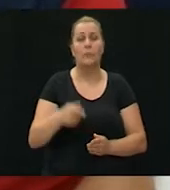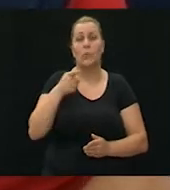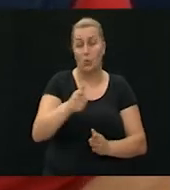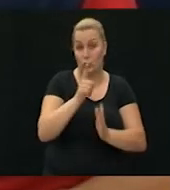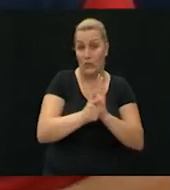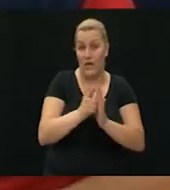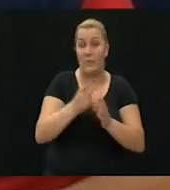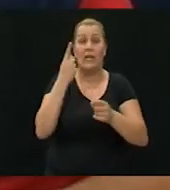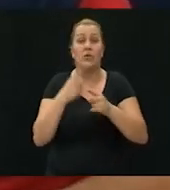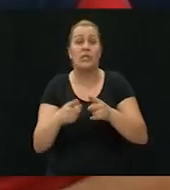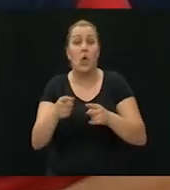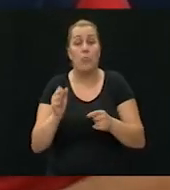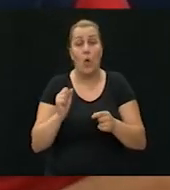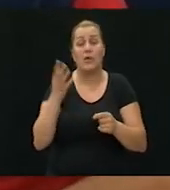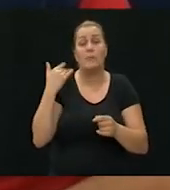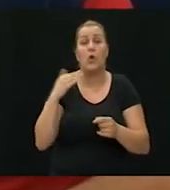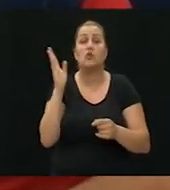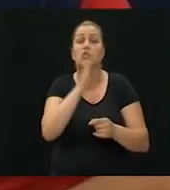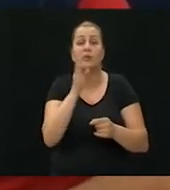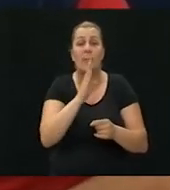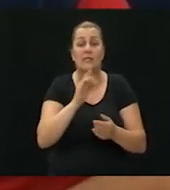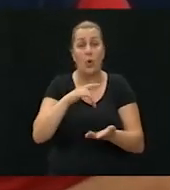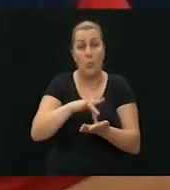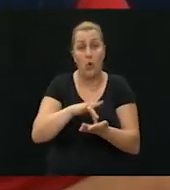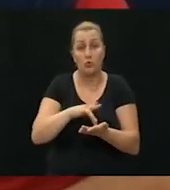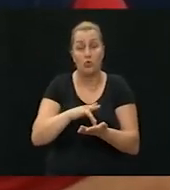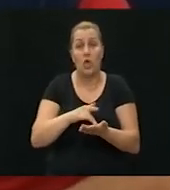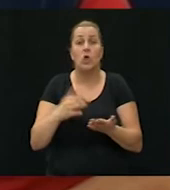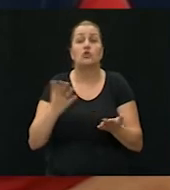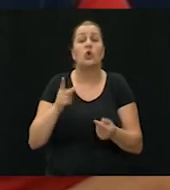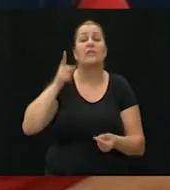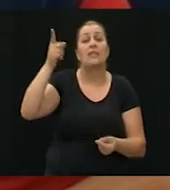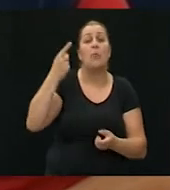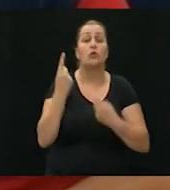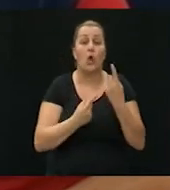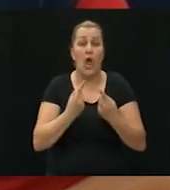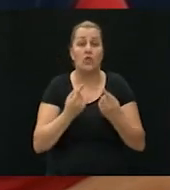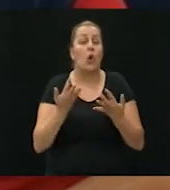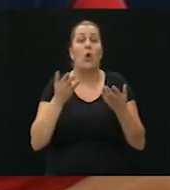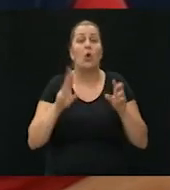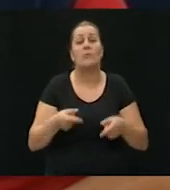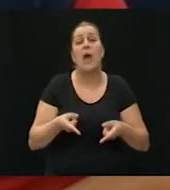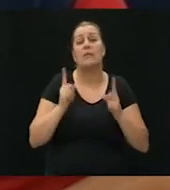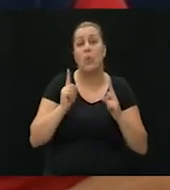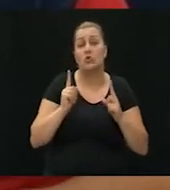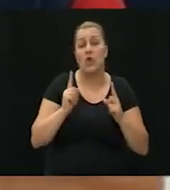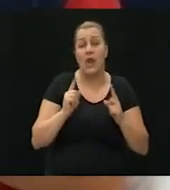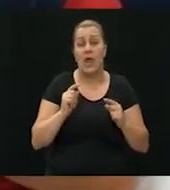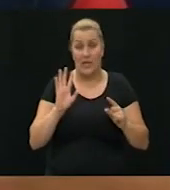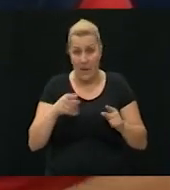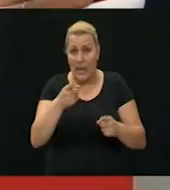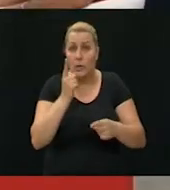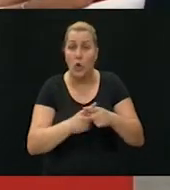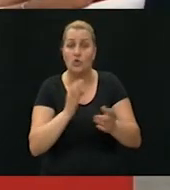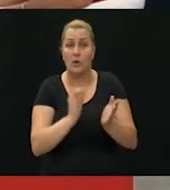vremenu dio bojne je bio i na šibenskom području. Što se tamo događalo, koliko otprilike imaće na i vaše bojne, imate li